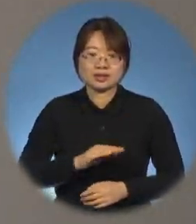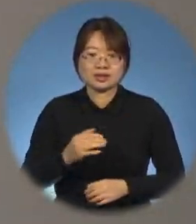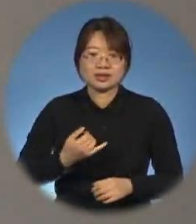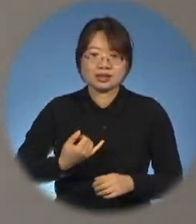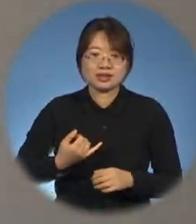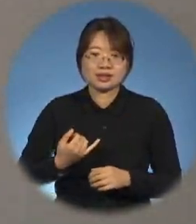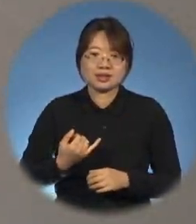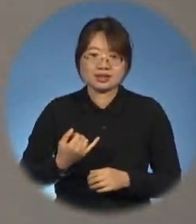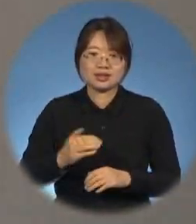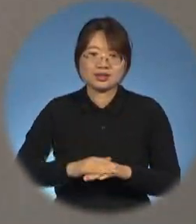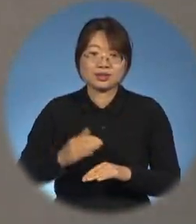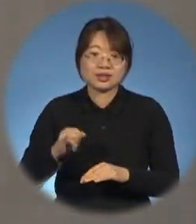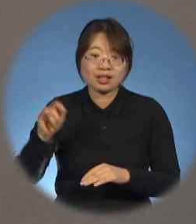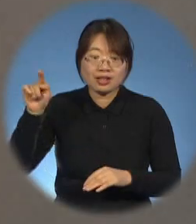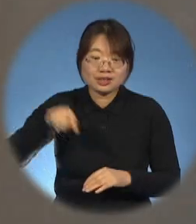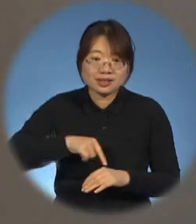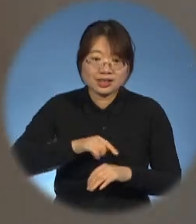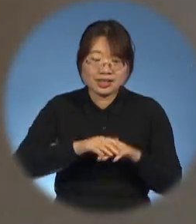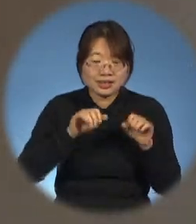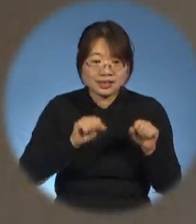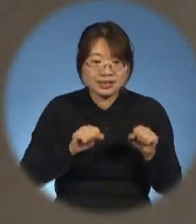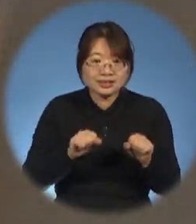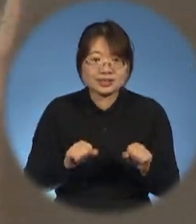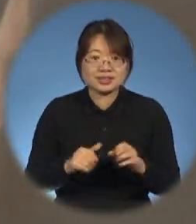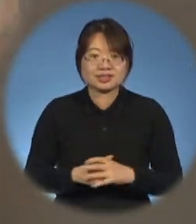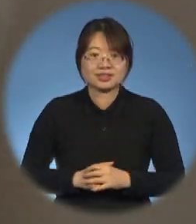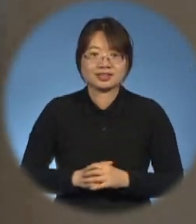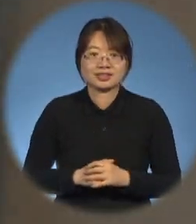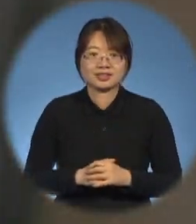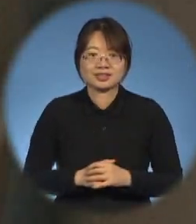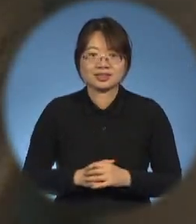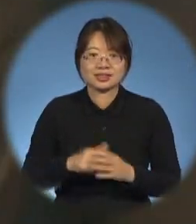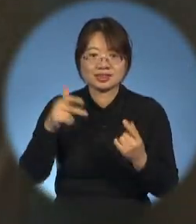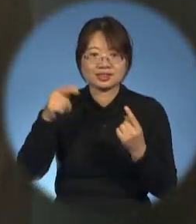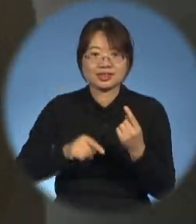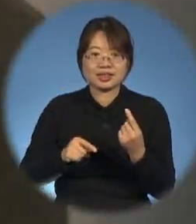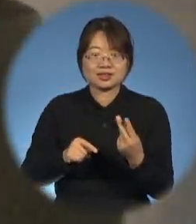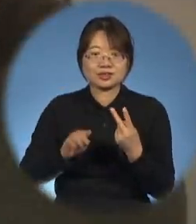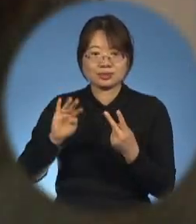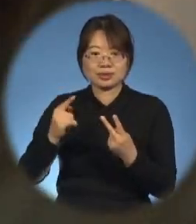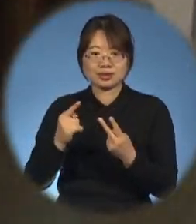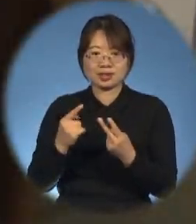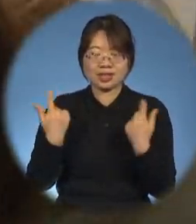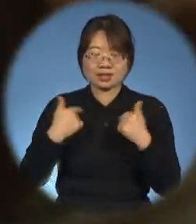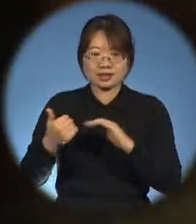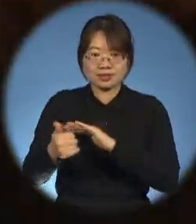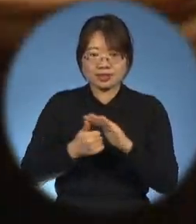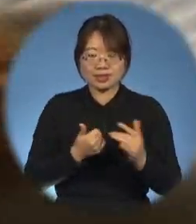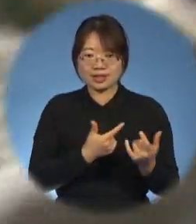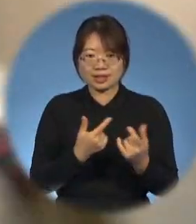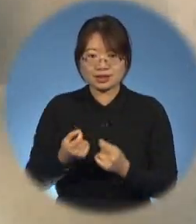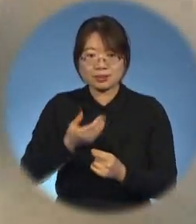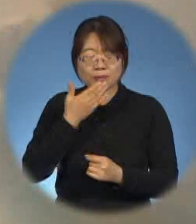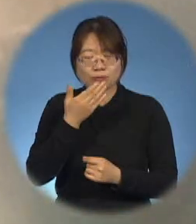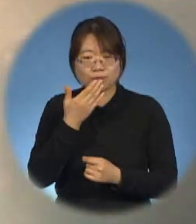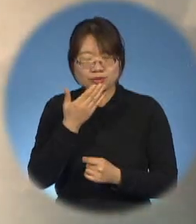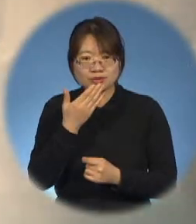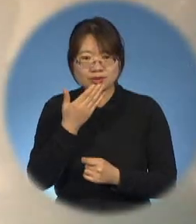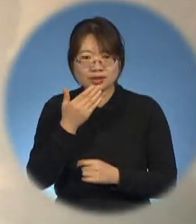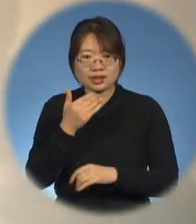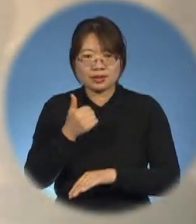않네요 5 아 이거 내가 2 알아서 일주일에 한두번은 꼭 들려 함께 식사를 하는